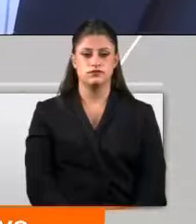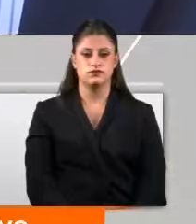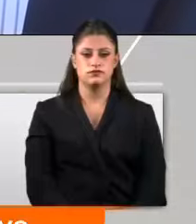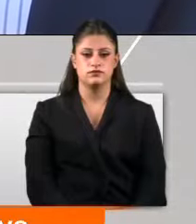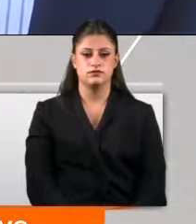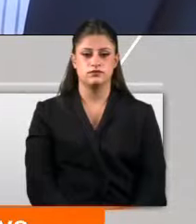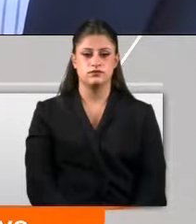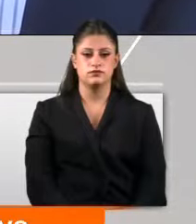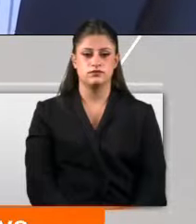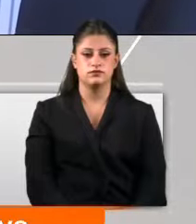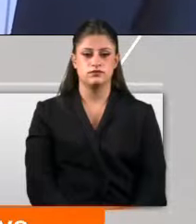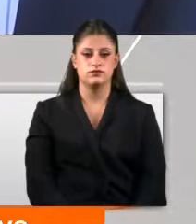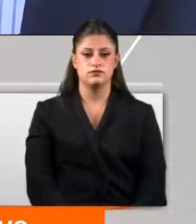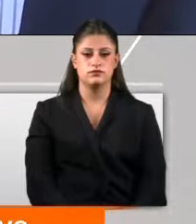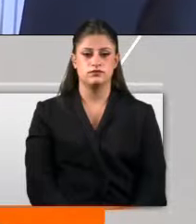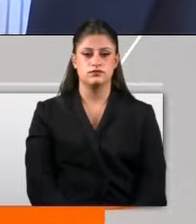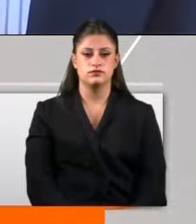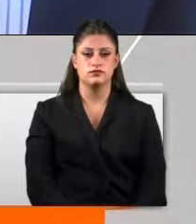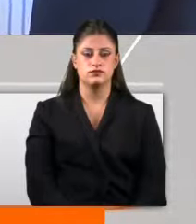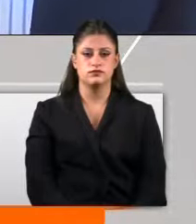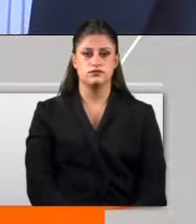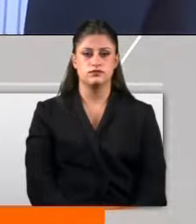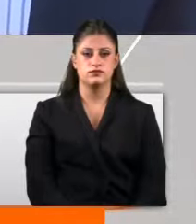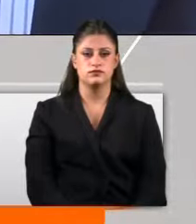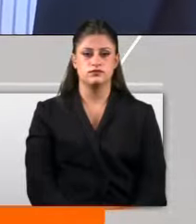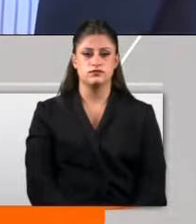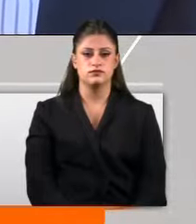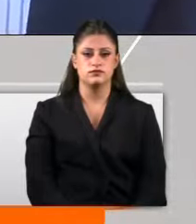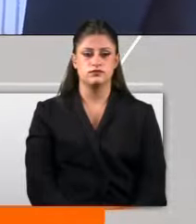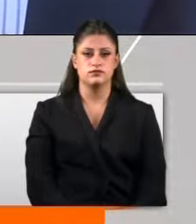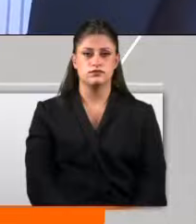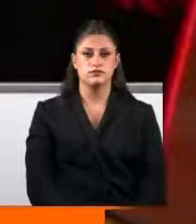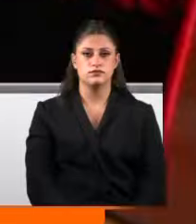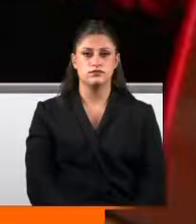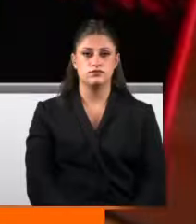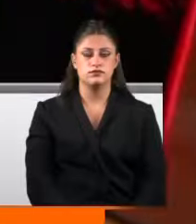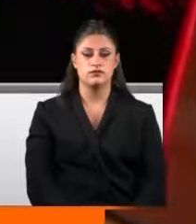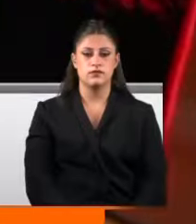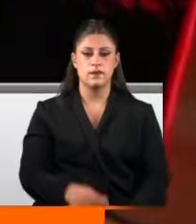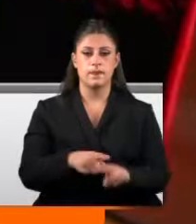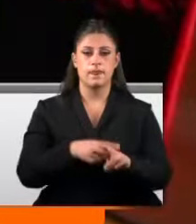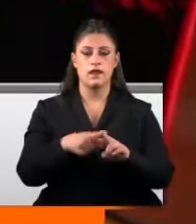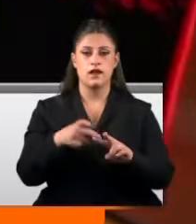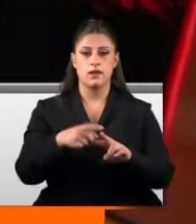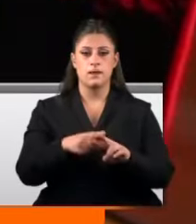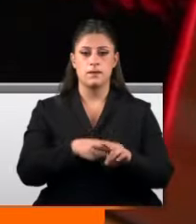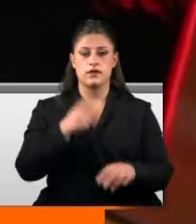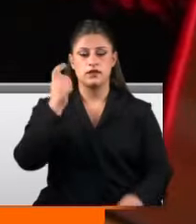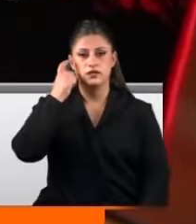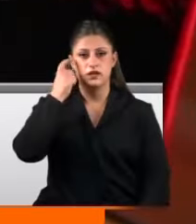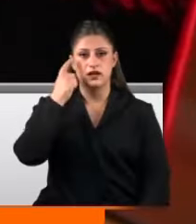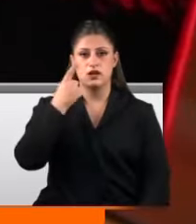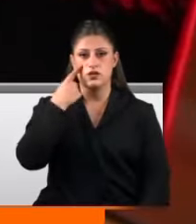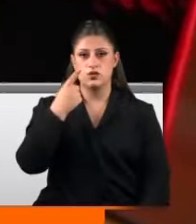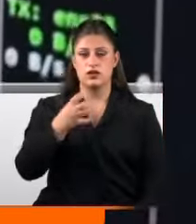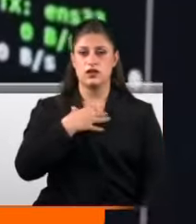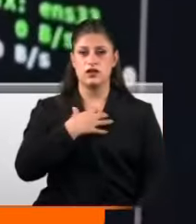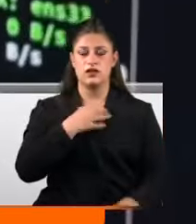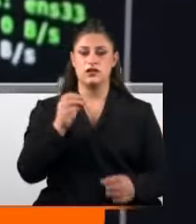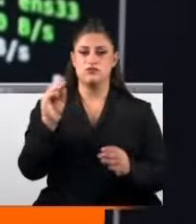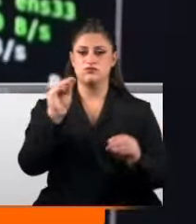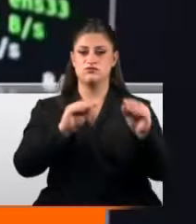sizin aşık olma potansiyeliniz olduğu bir görüntüye mail etmeniz demek. Yapay zeka karakterine aşık olup hikayenin sonunda